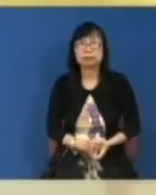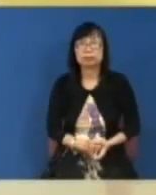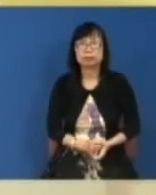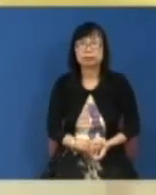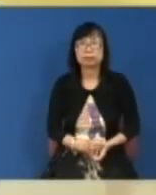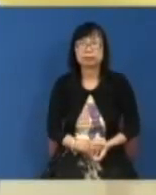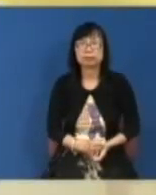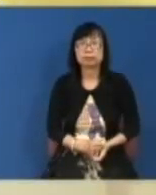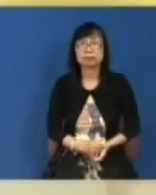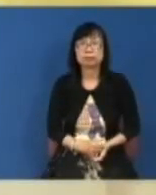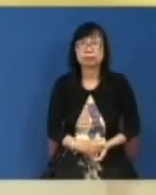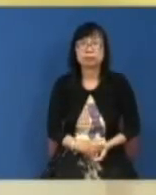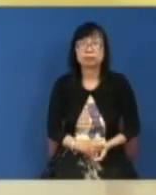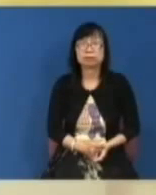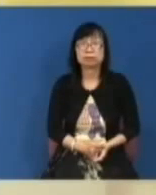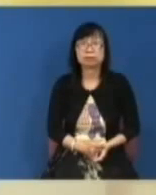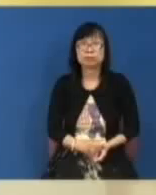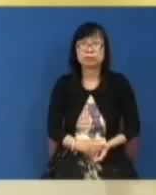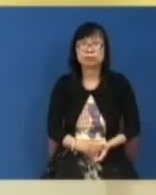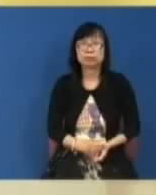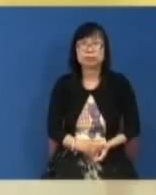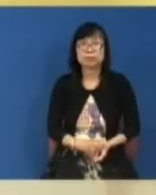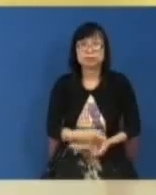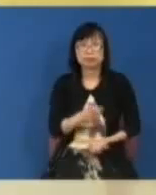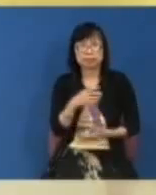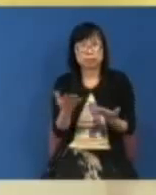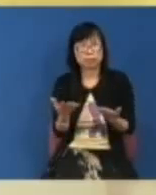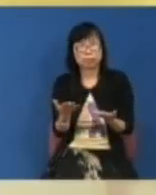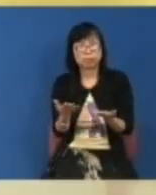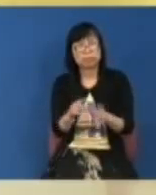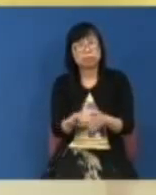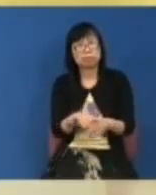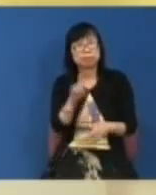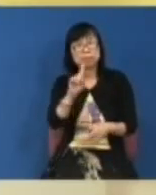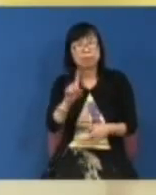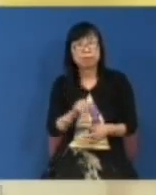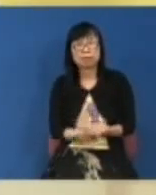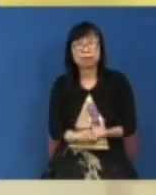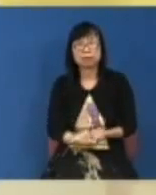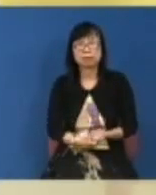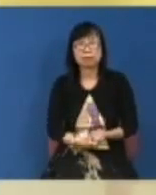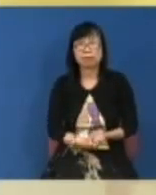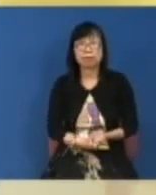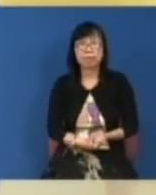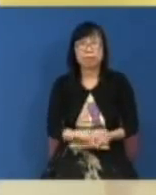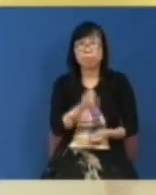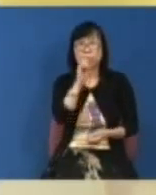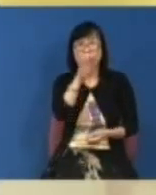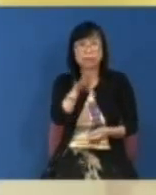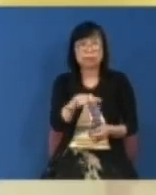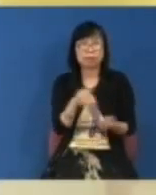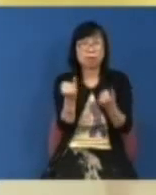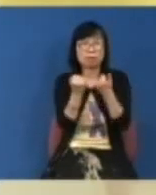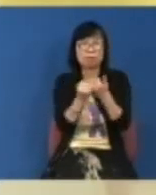係咪啊？逆來順受咁咪點？得到啲乜嘢？唔動員學生啊，唔乜嘢都唔動員